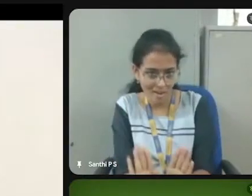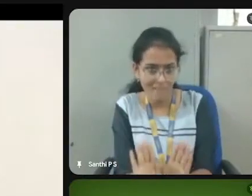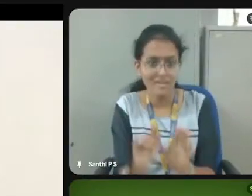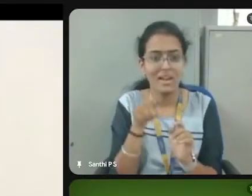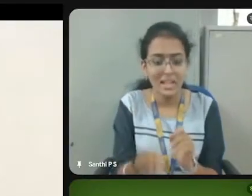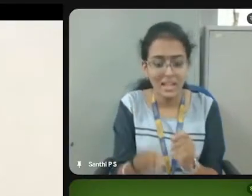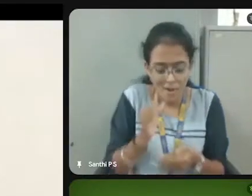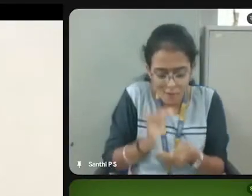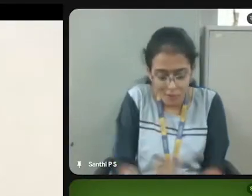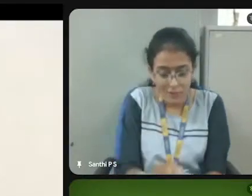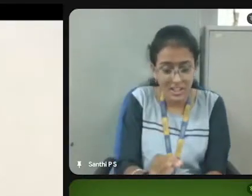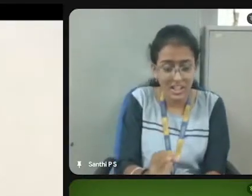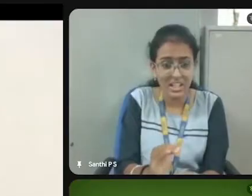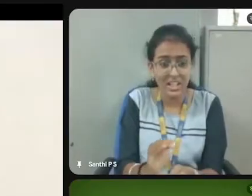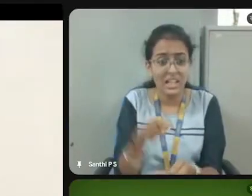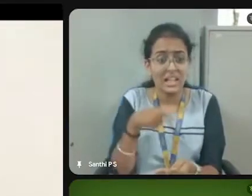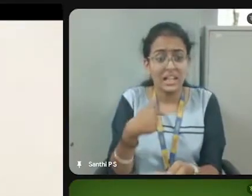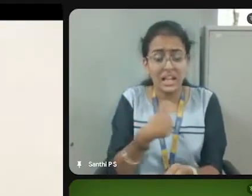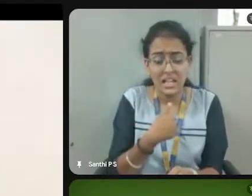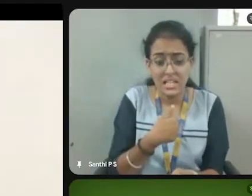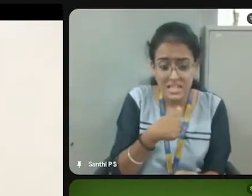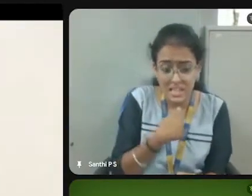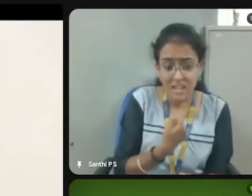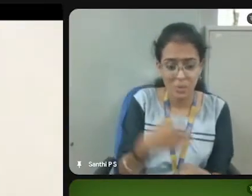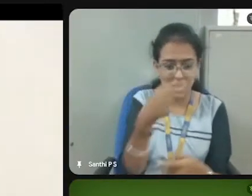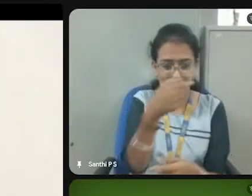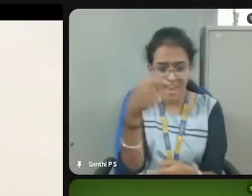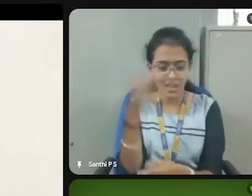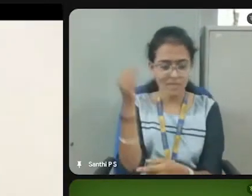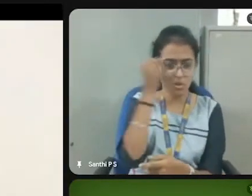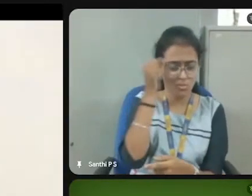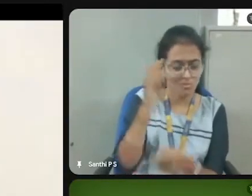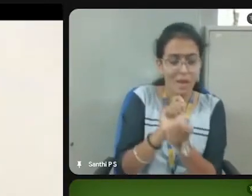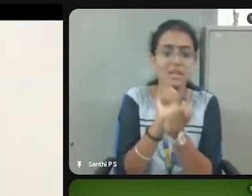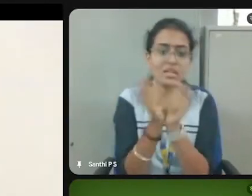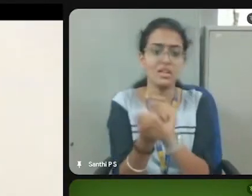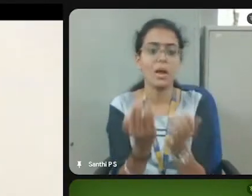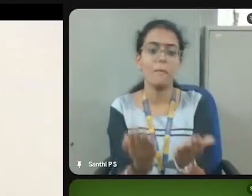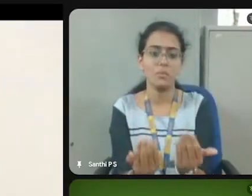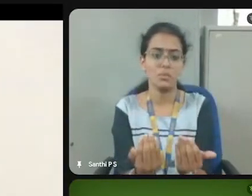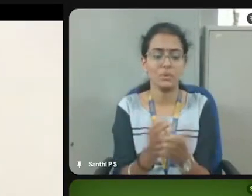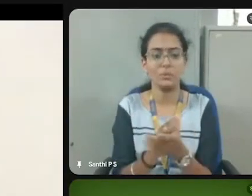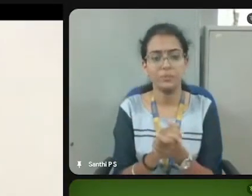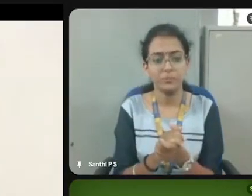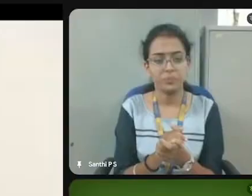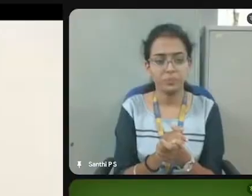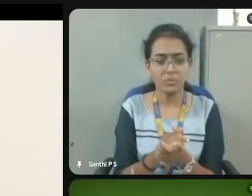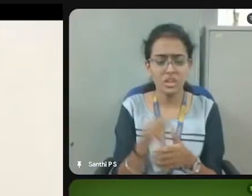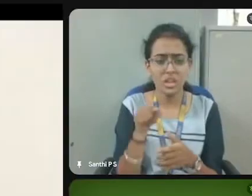കുട്ടി അനുഭവിക്കുന്ന ഒരുപാട് നെഗറ്റീവ് ചിന്താഗതിയിൽ നിന്ന് അവനെ മാറ്റിയെടുക്കാനായിട്ട് സാധിക്കും. ഒപ്പം നമ്മൾ